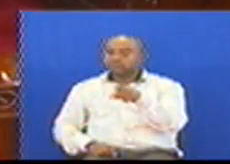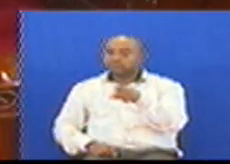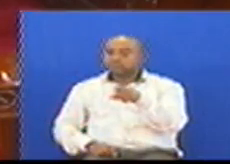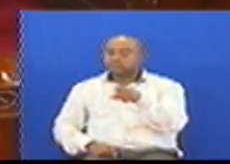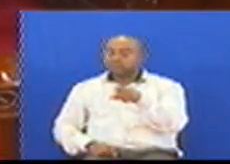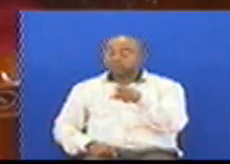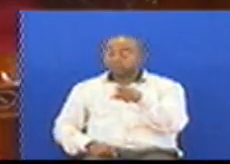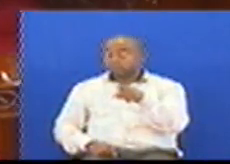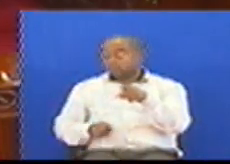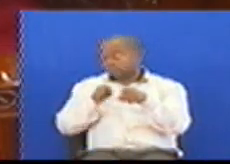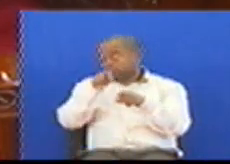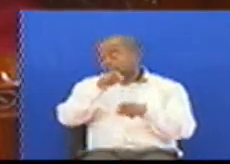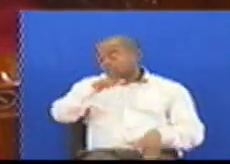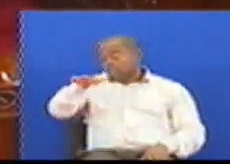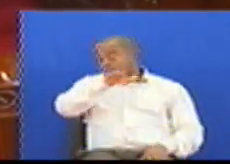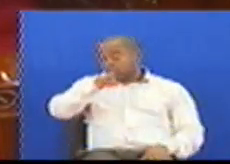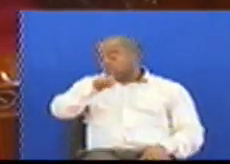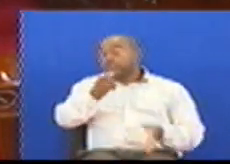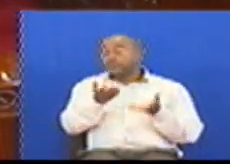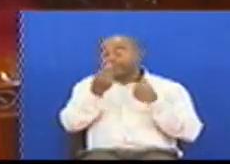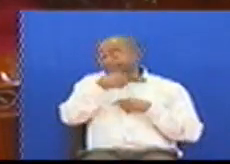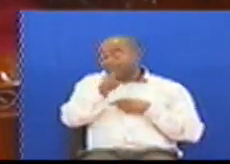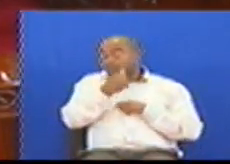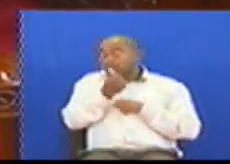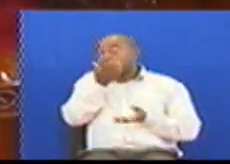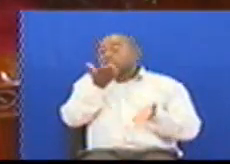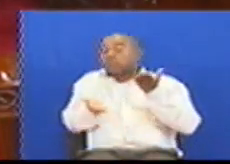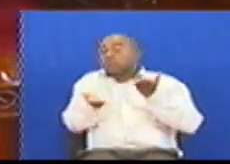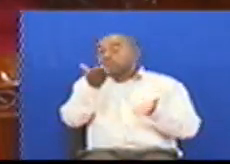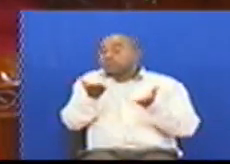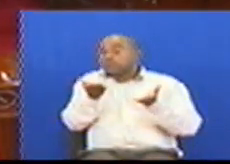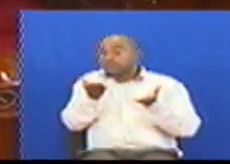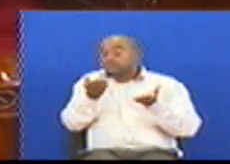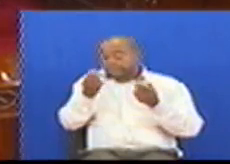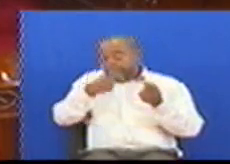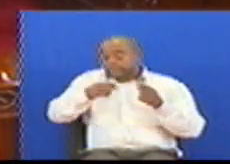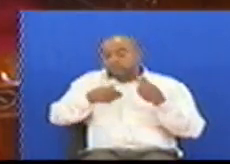Hili ni eneo ambalo tunahitaji kufanya tathmini ya kutosha kama serikali.